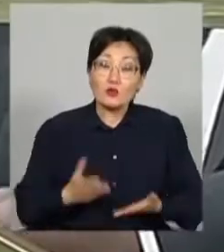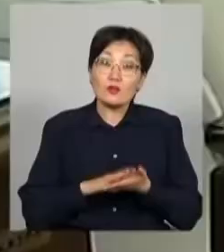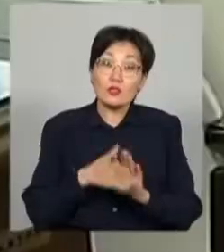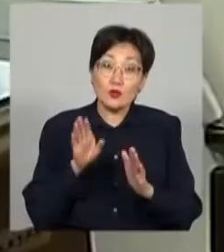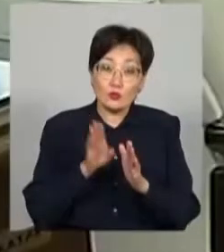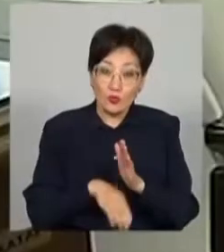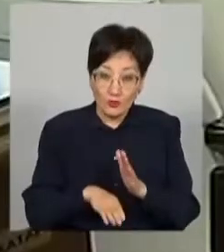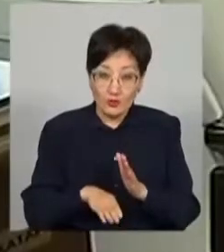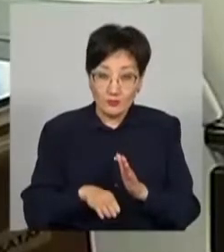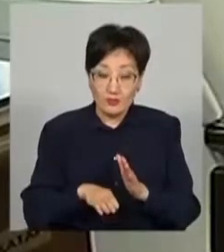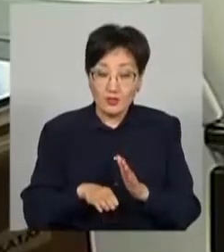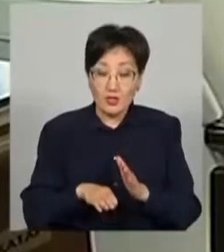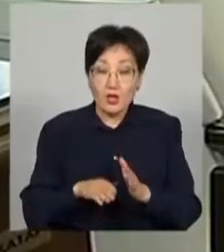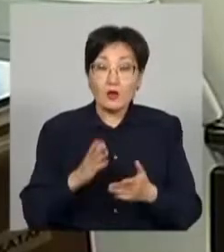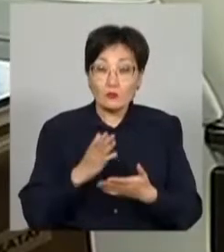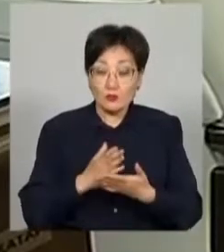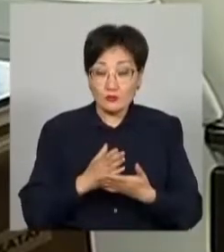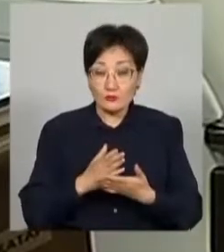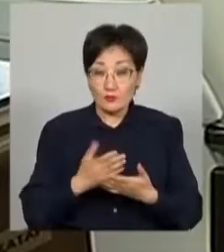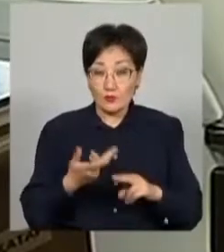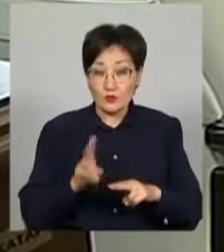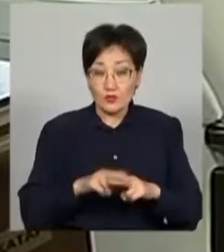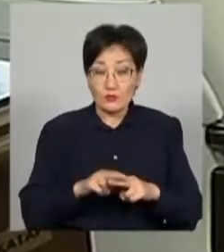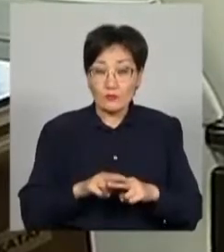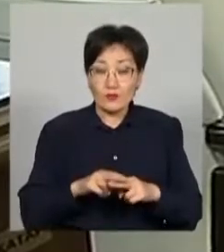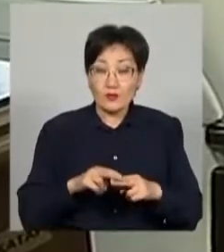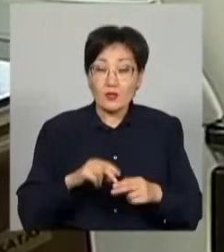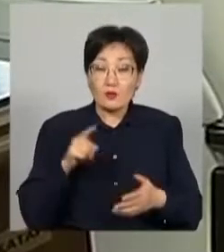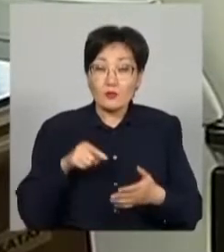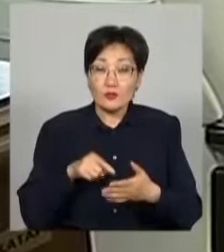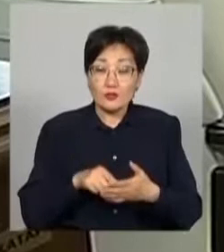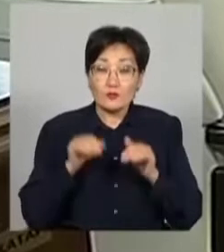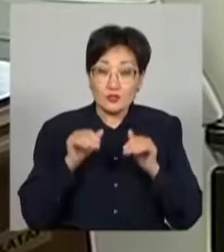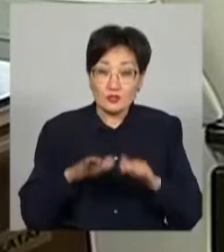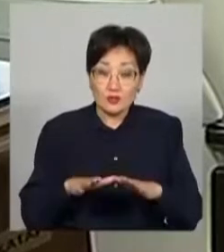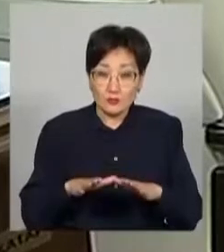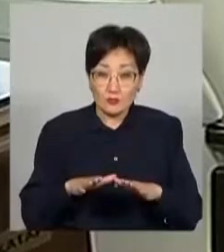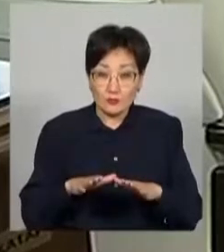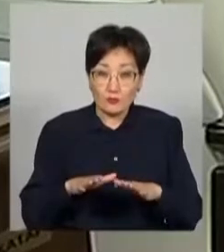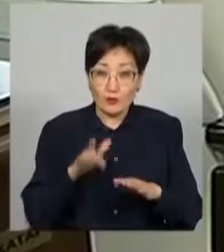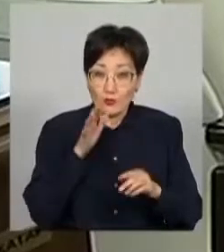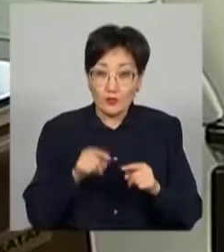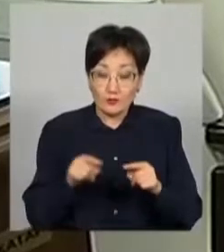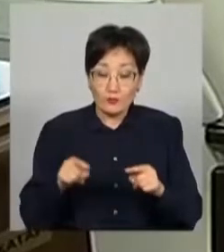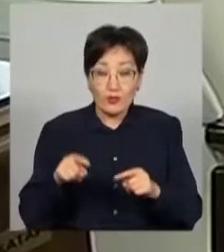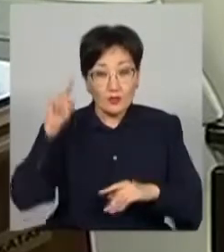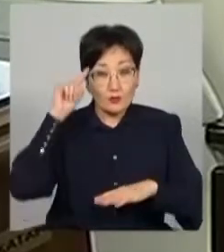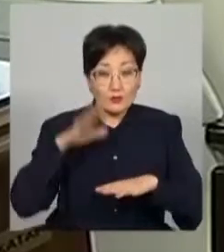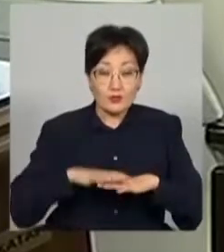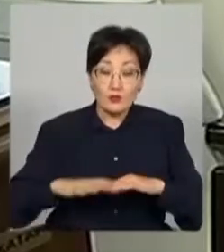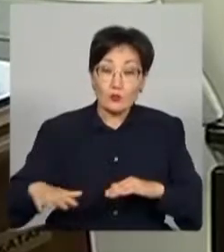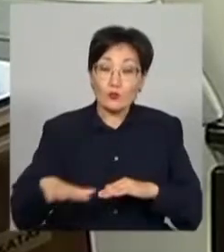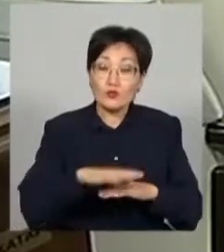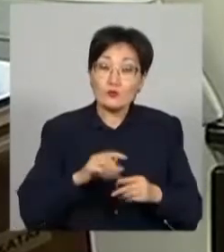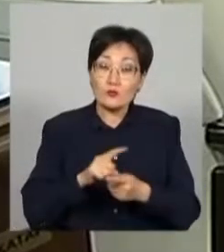төмендеп кеткені жасырын емес. Осы олқылықтың орнын толтыратын кез келді. Әкімшілік аумақтық